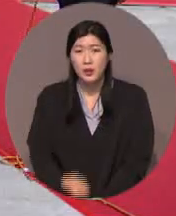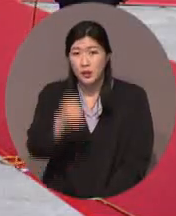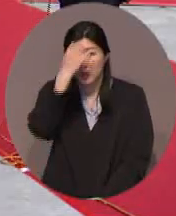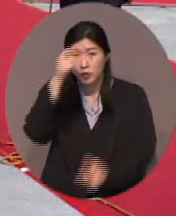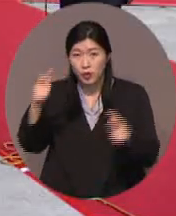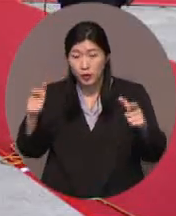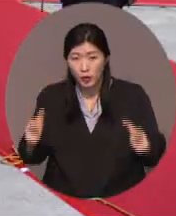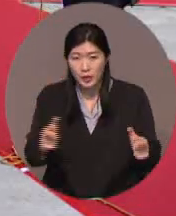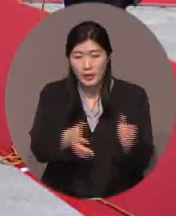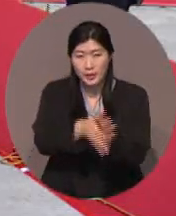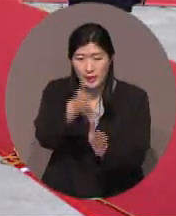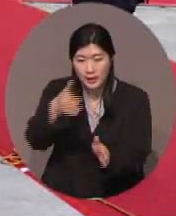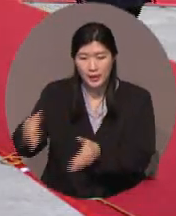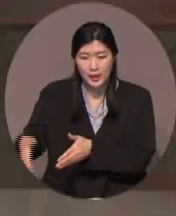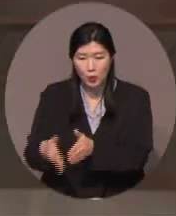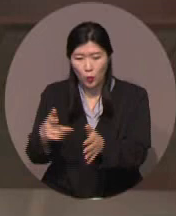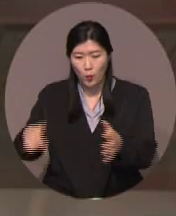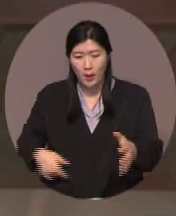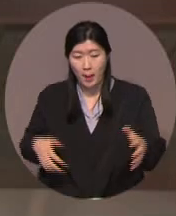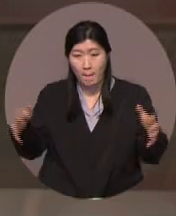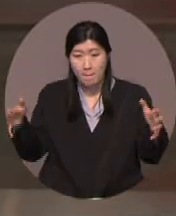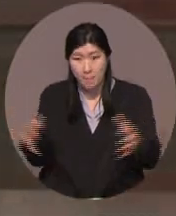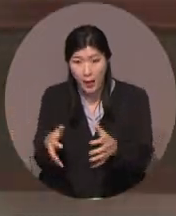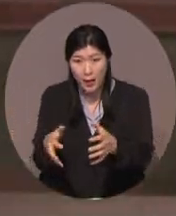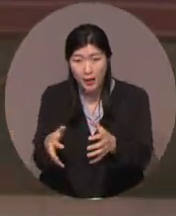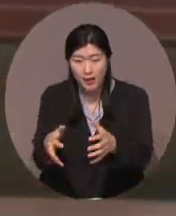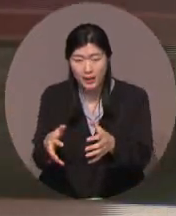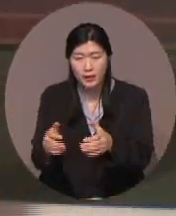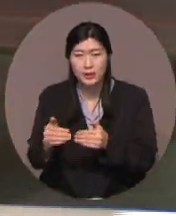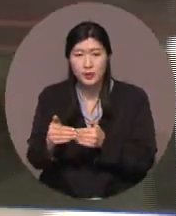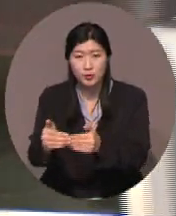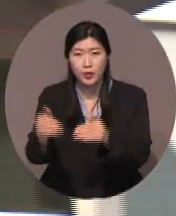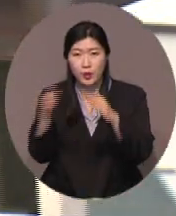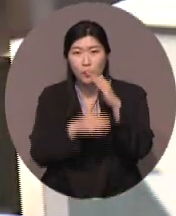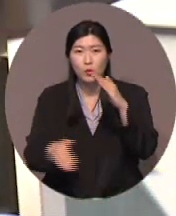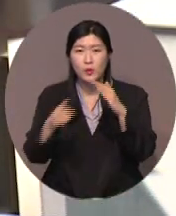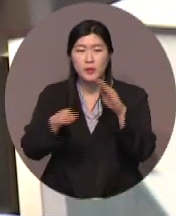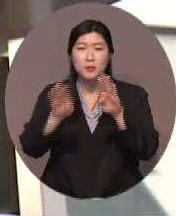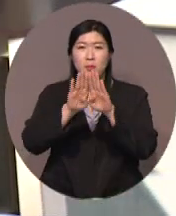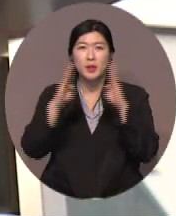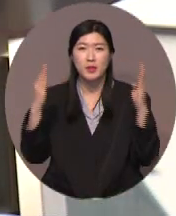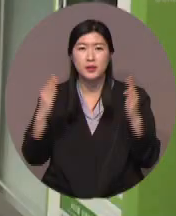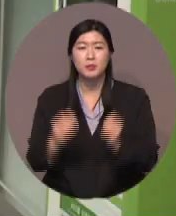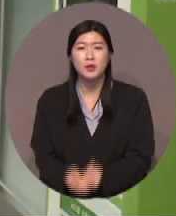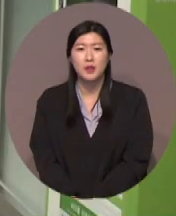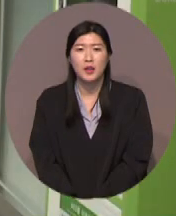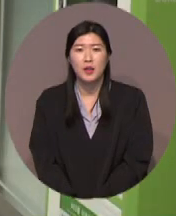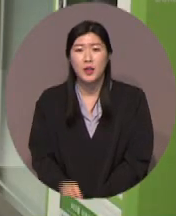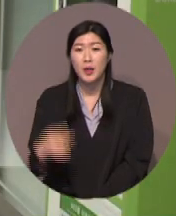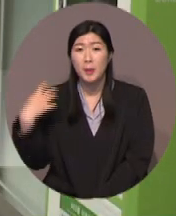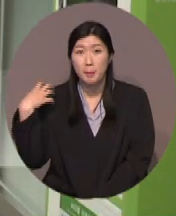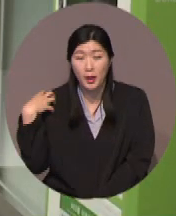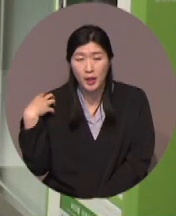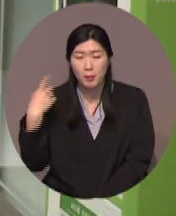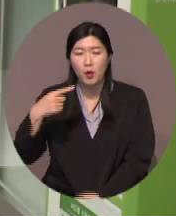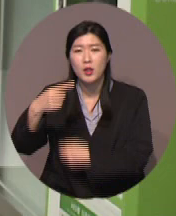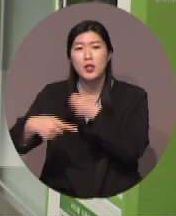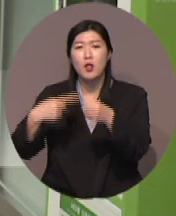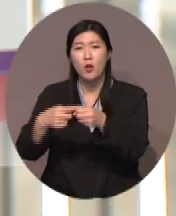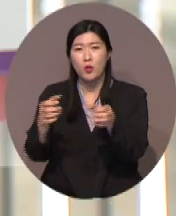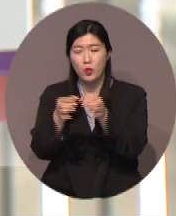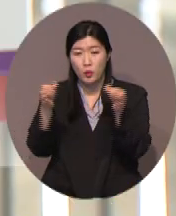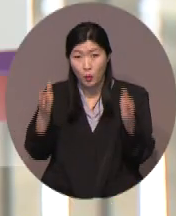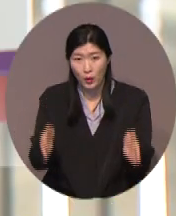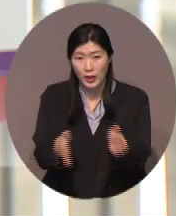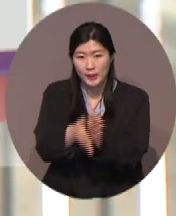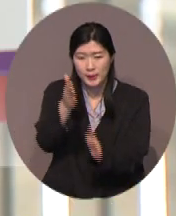충청권 메가시티의 초석이 될 충청권 특별 지자체 합동 추진단이 공식 출범했습니다 추진단은 앞으로 1년간 충청권